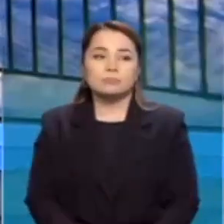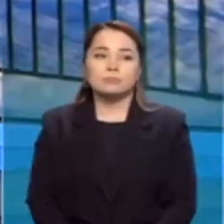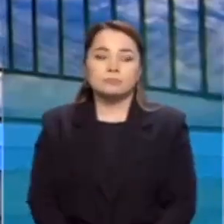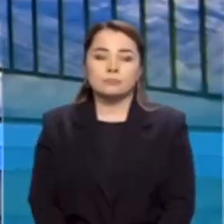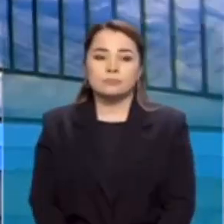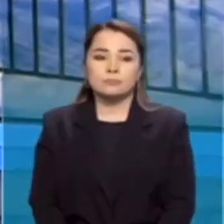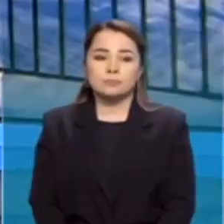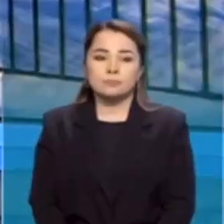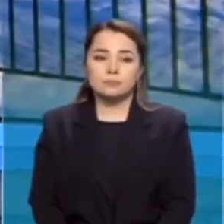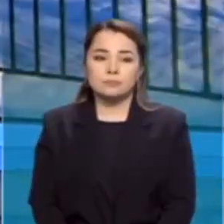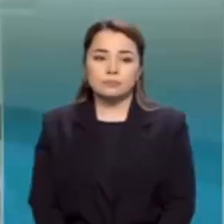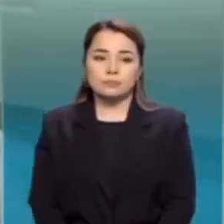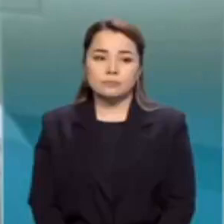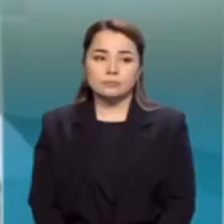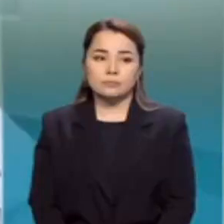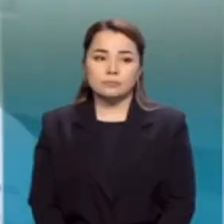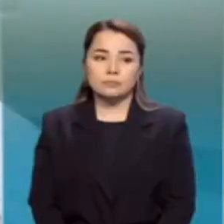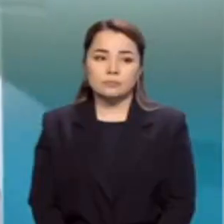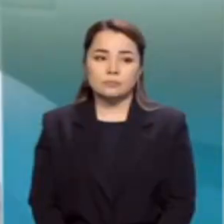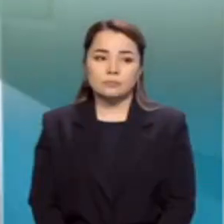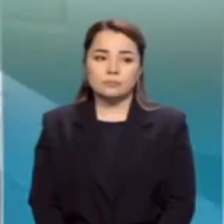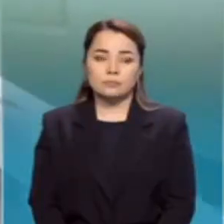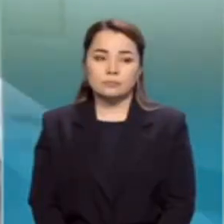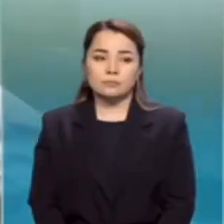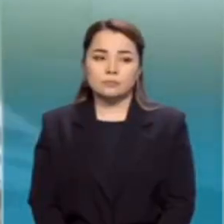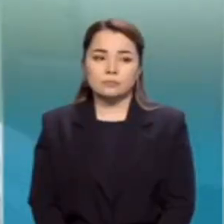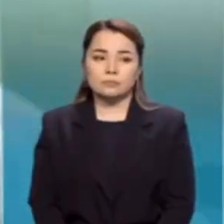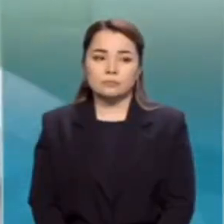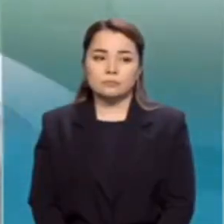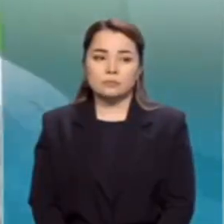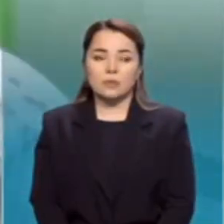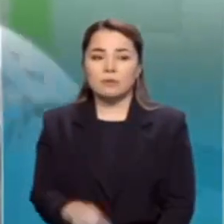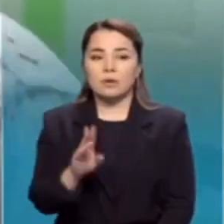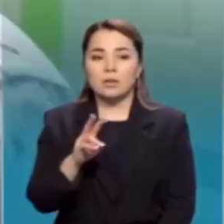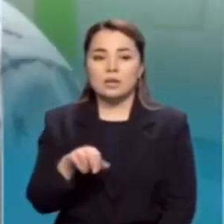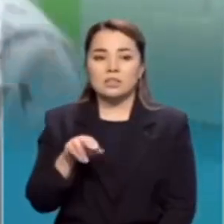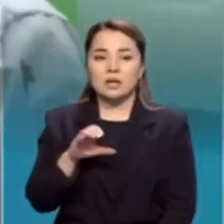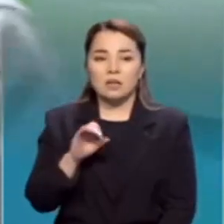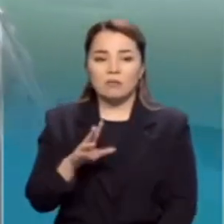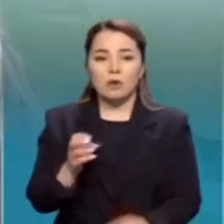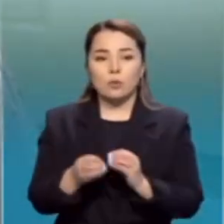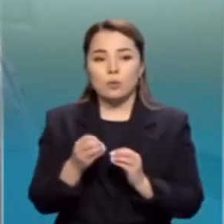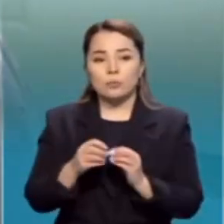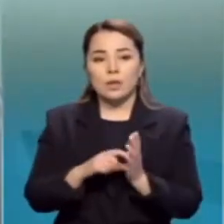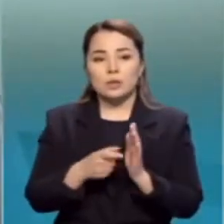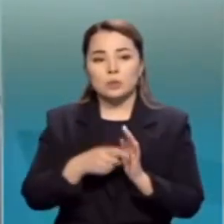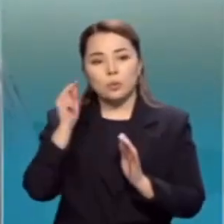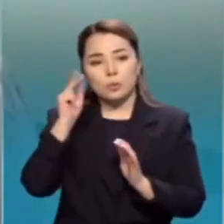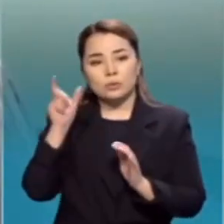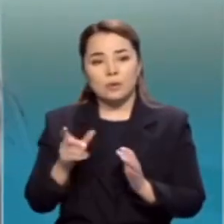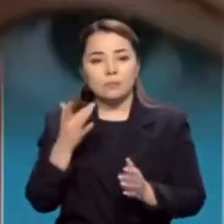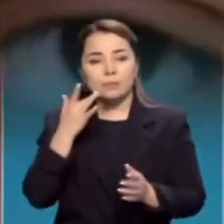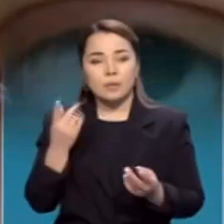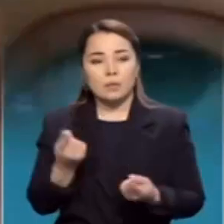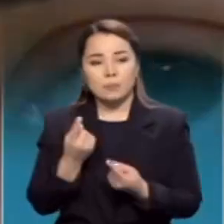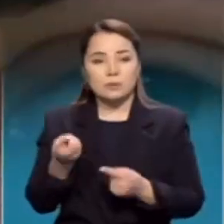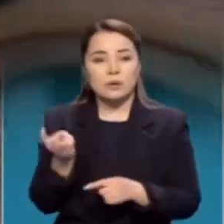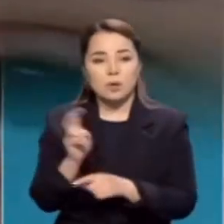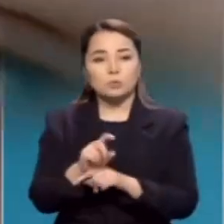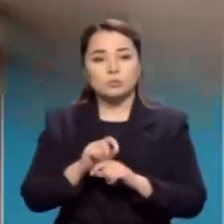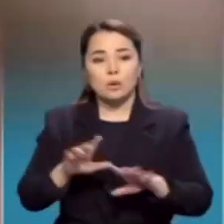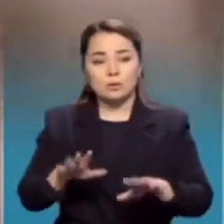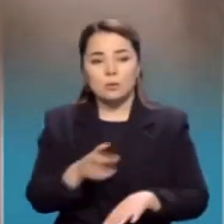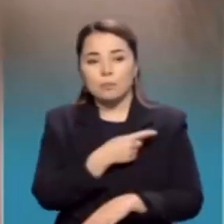баяндайды. Вот так вот и сюда поговорим. Владислав Горбаченко 10-шы сыныпта оқиды. Бүгін әдеттегідей сабаққа барған